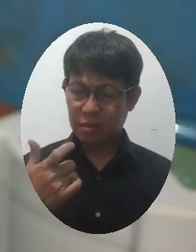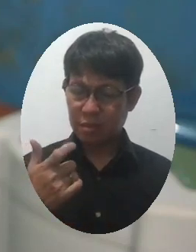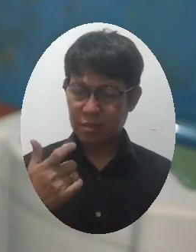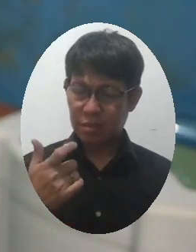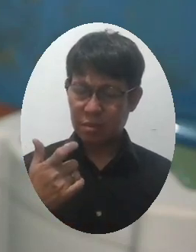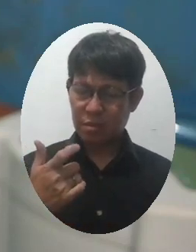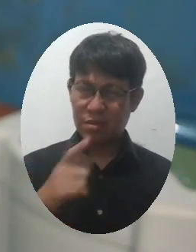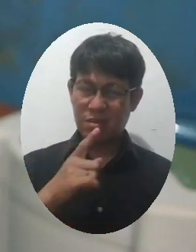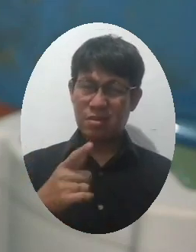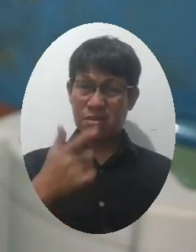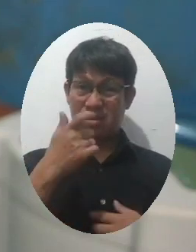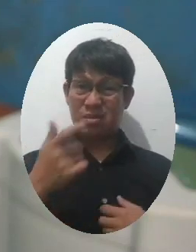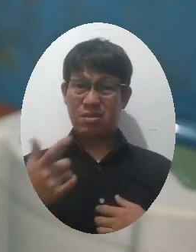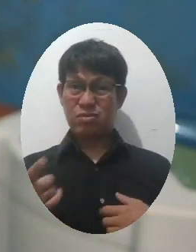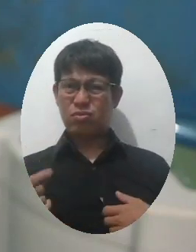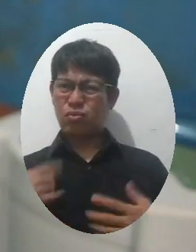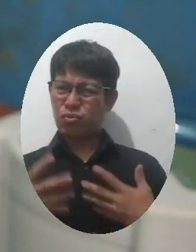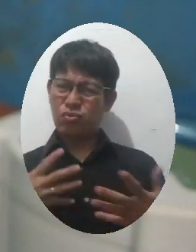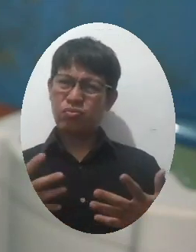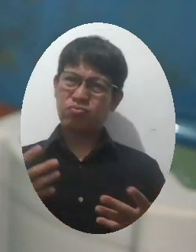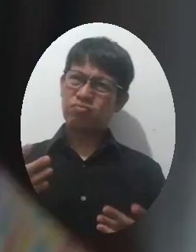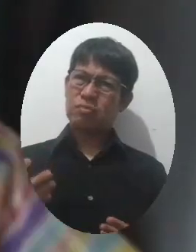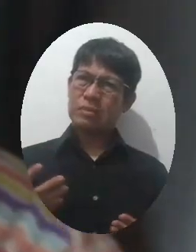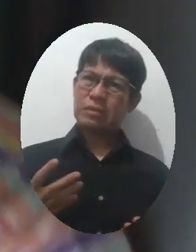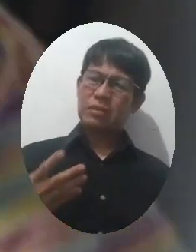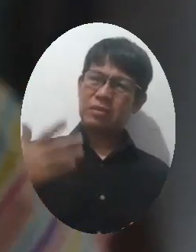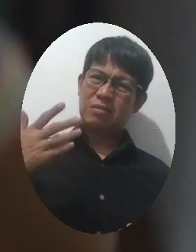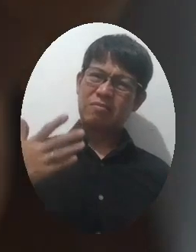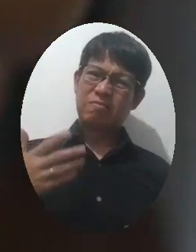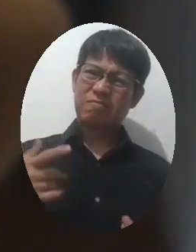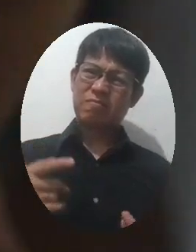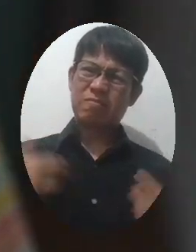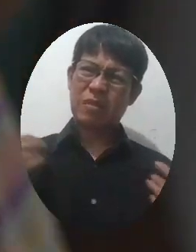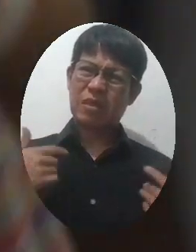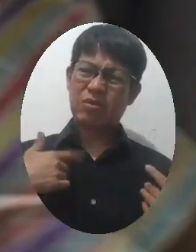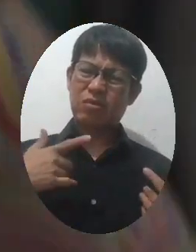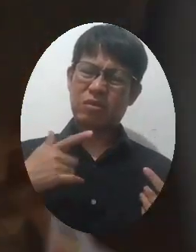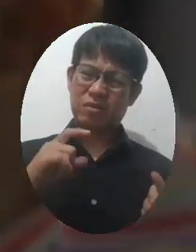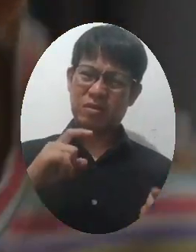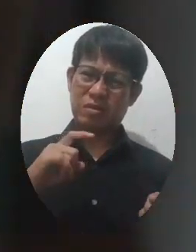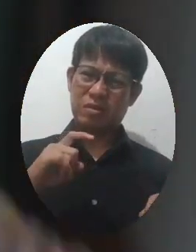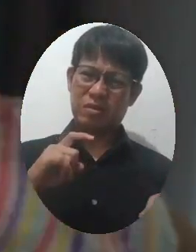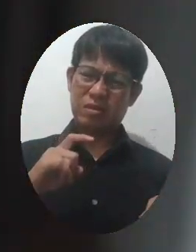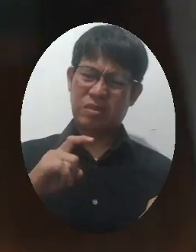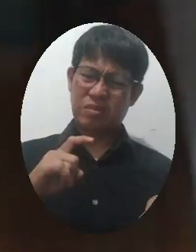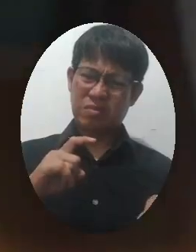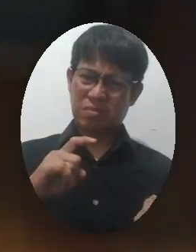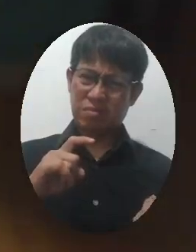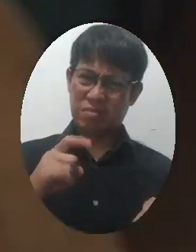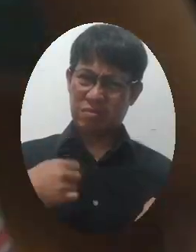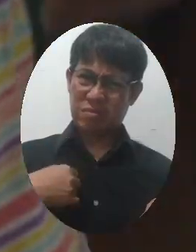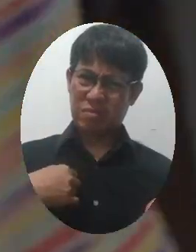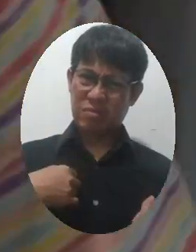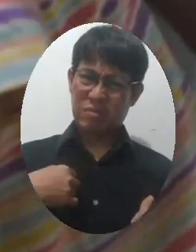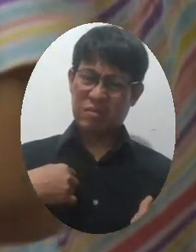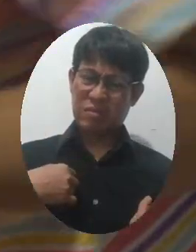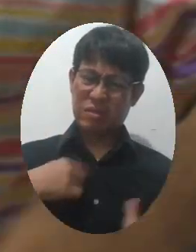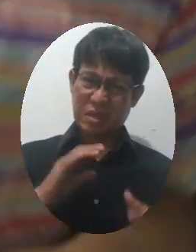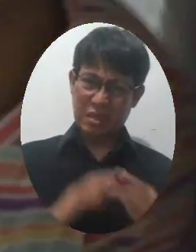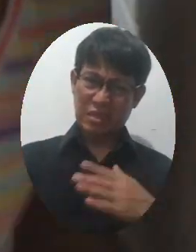na maaga nagkaroon ng anak, ganun. Masaya pa rin ako kasi biyaya pa rin